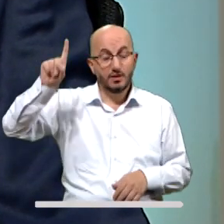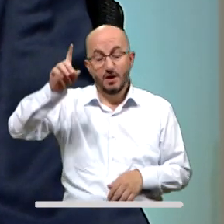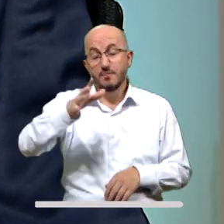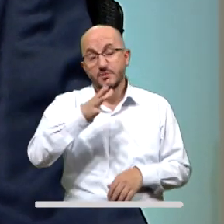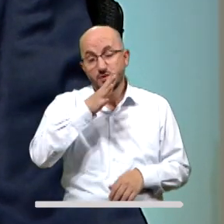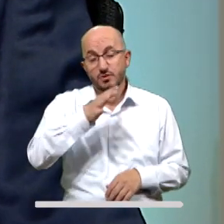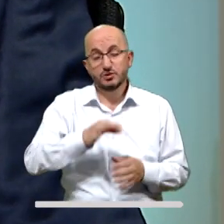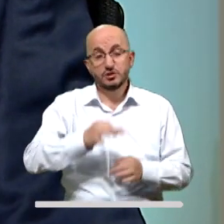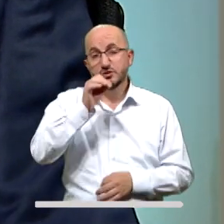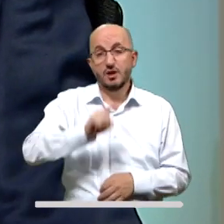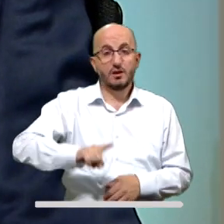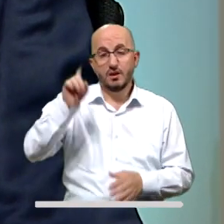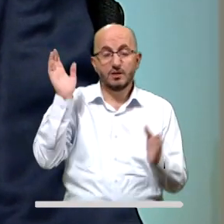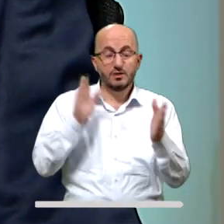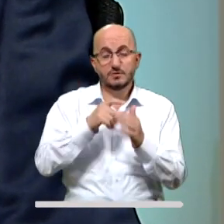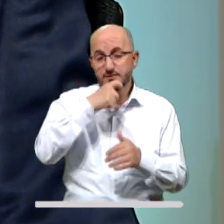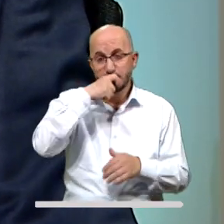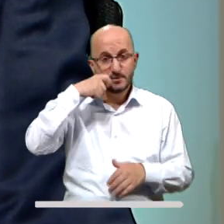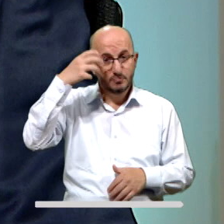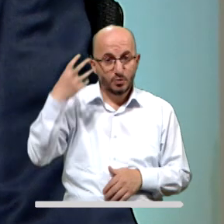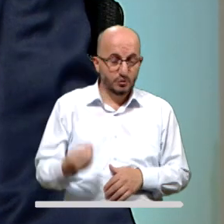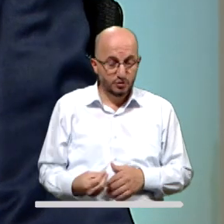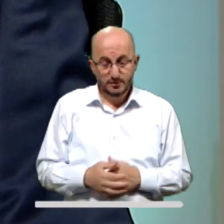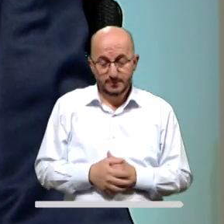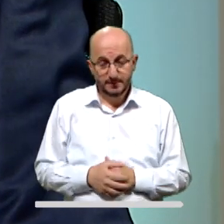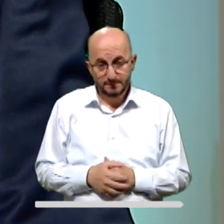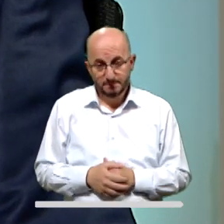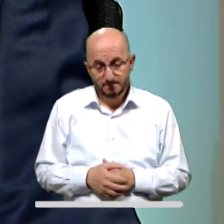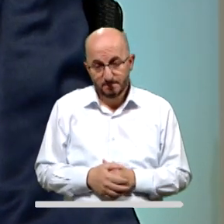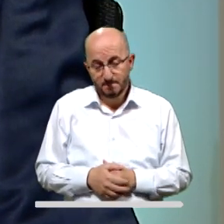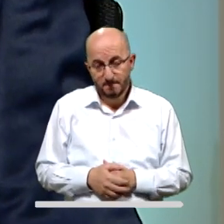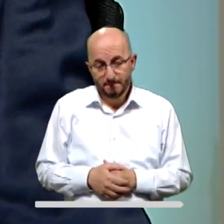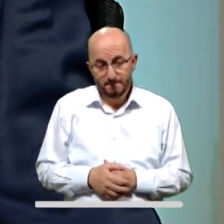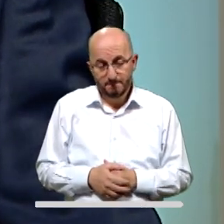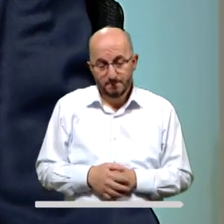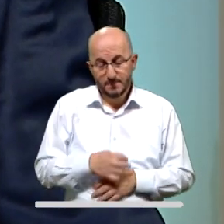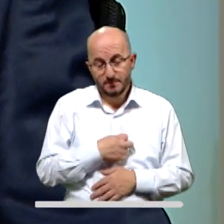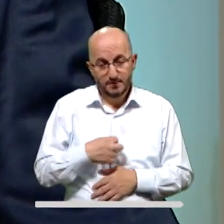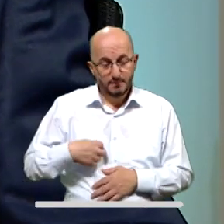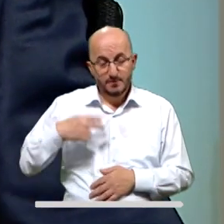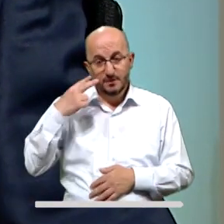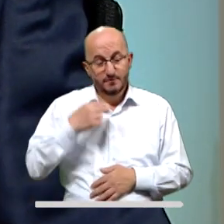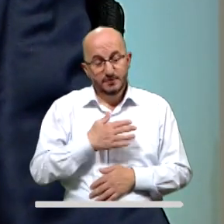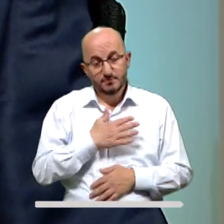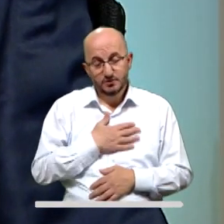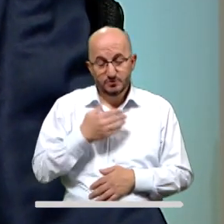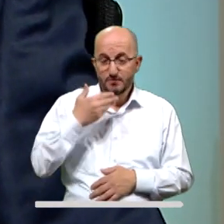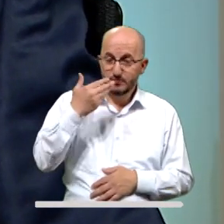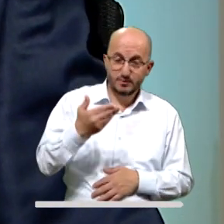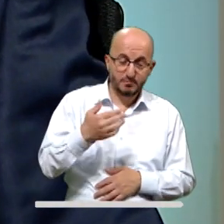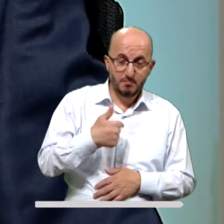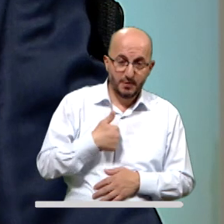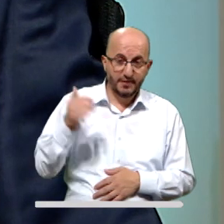Kişi Allah'a karşı samimi olacak. Yani Hazreti Peygamber der ki bana gelip